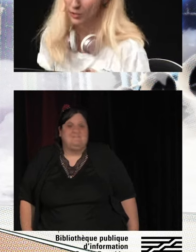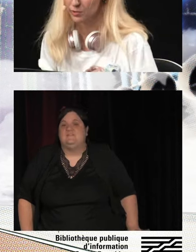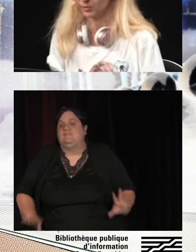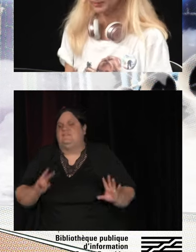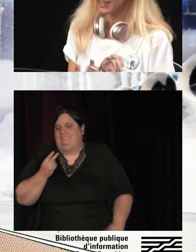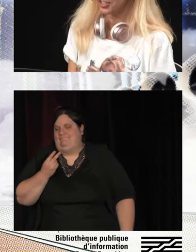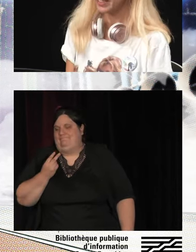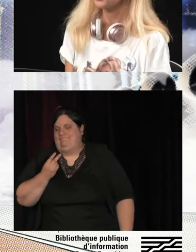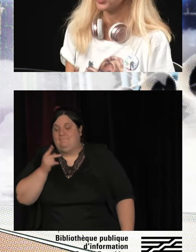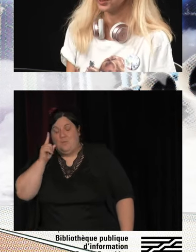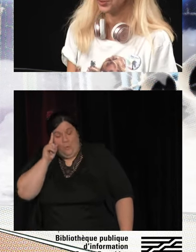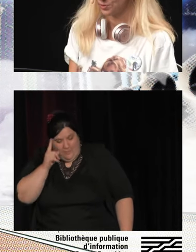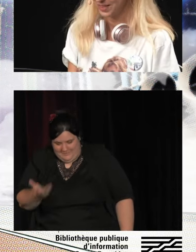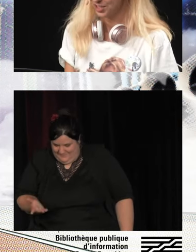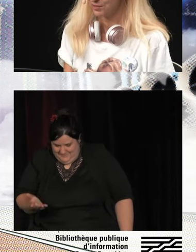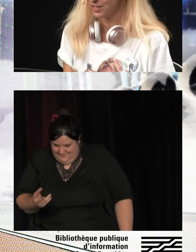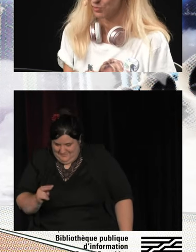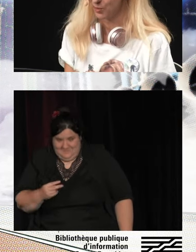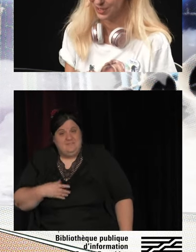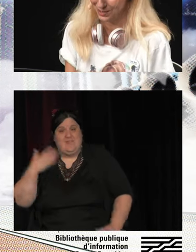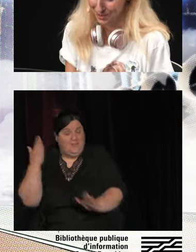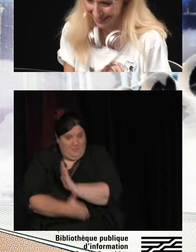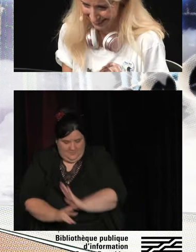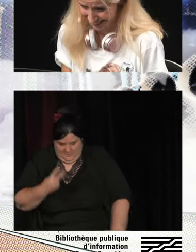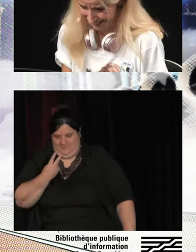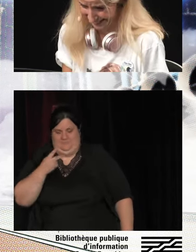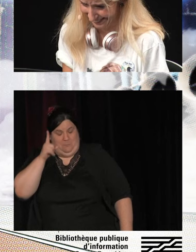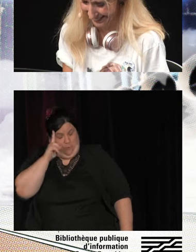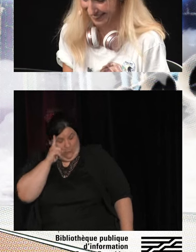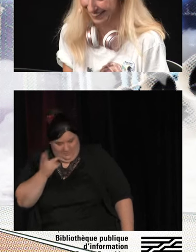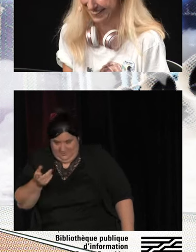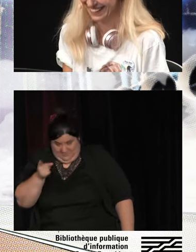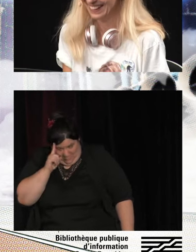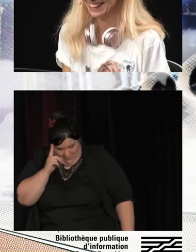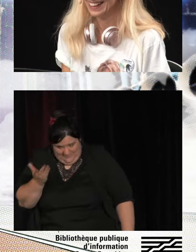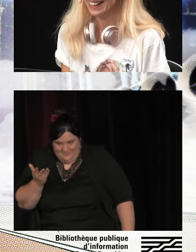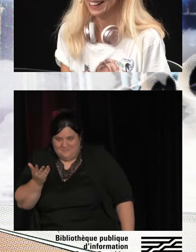Je me remets en question, hein. À chaque instant de cette soirée, à chaque fail, je me remets en question.